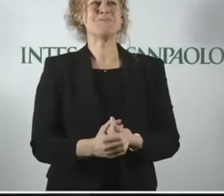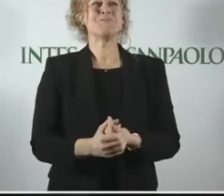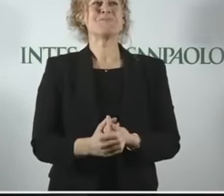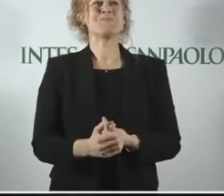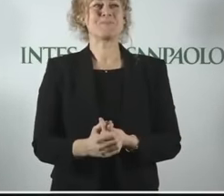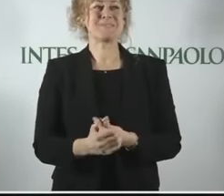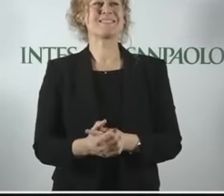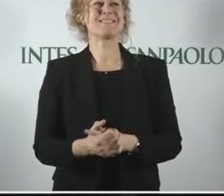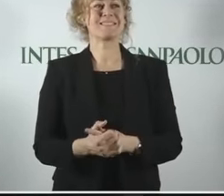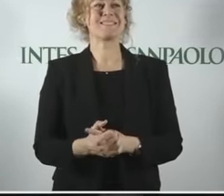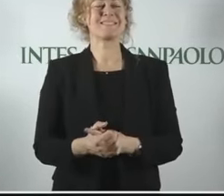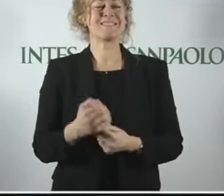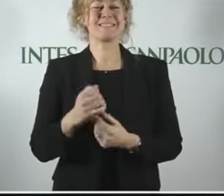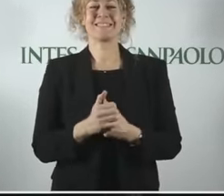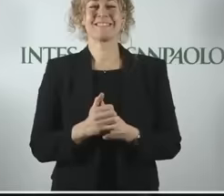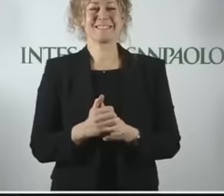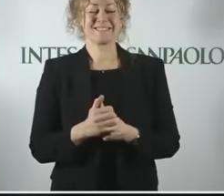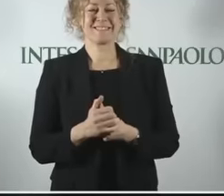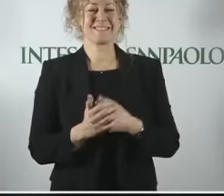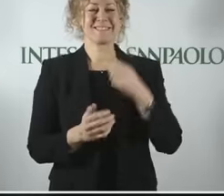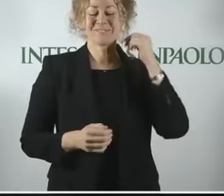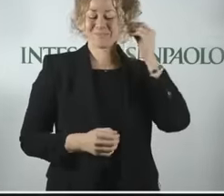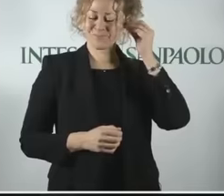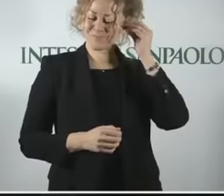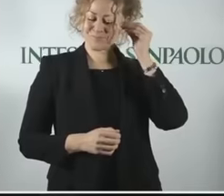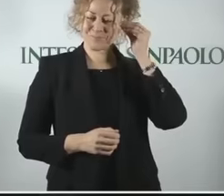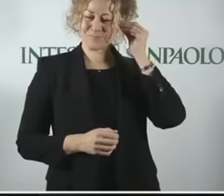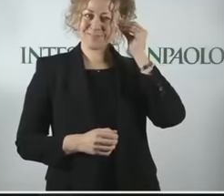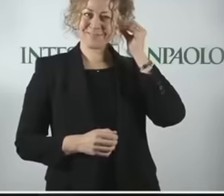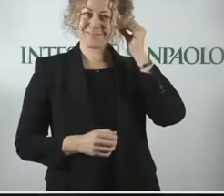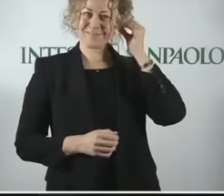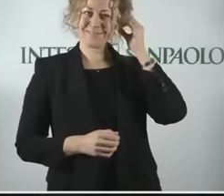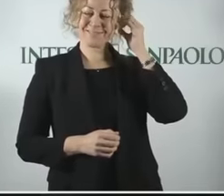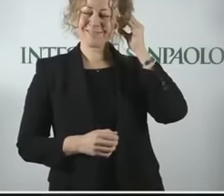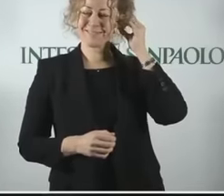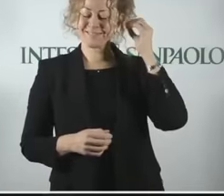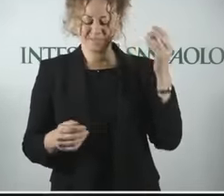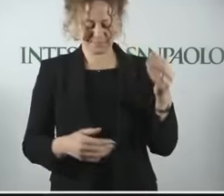Grazie buonasera buonasera come state